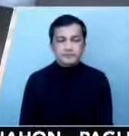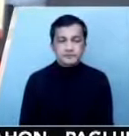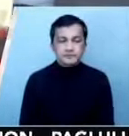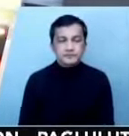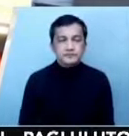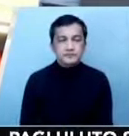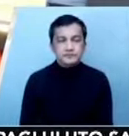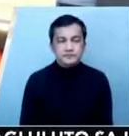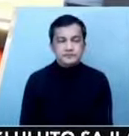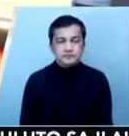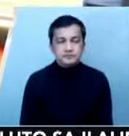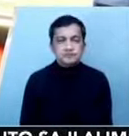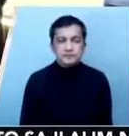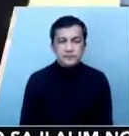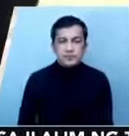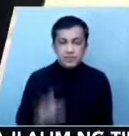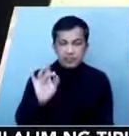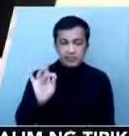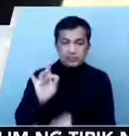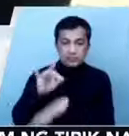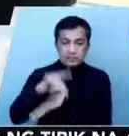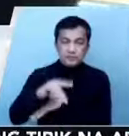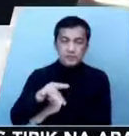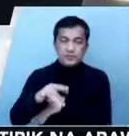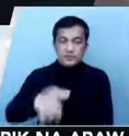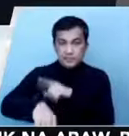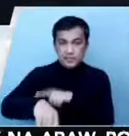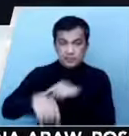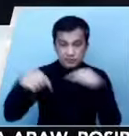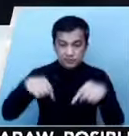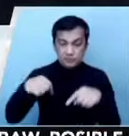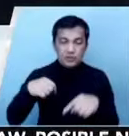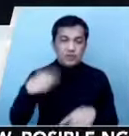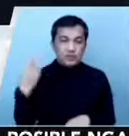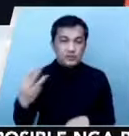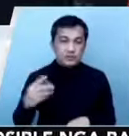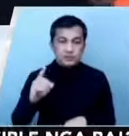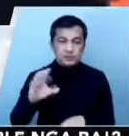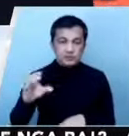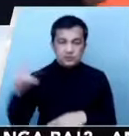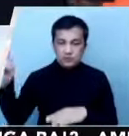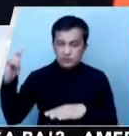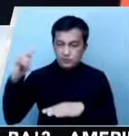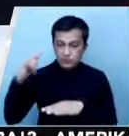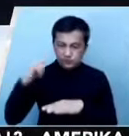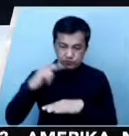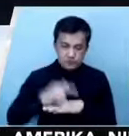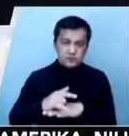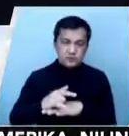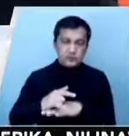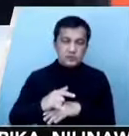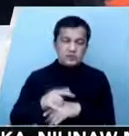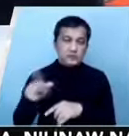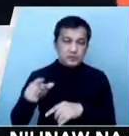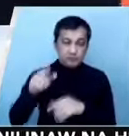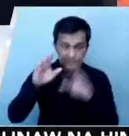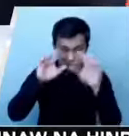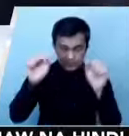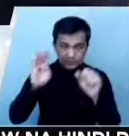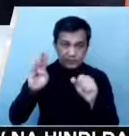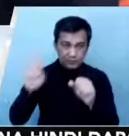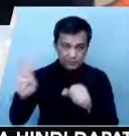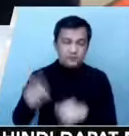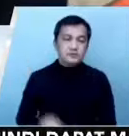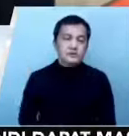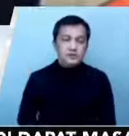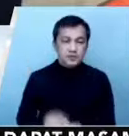Mag-aalas 8 kagabi oras dito sa Washington, D.C. nang lumapag ang eroplanong lulan si Pangulong Ferdinand Bongbong Marcos Jr. sa Joint